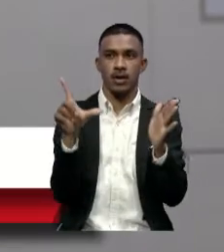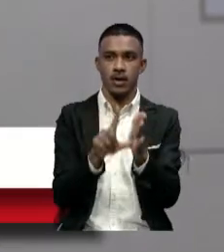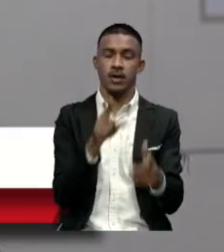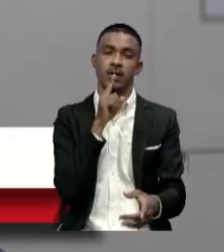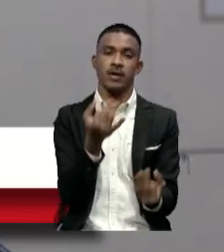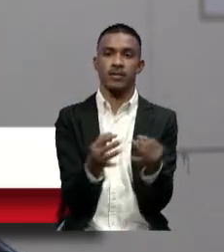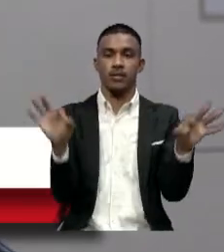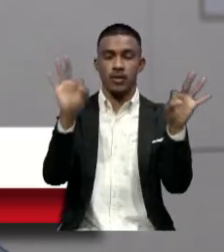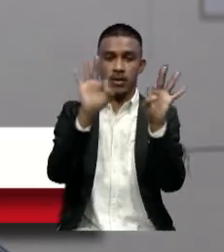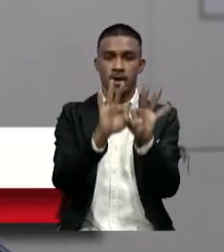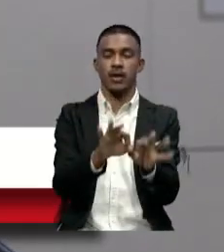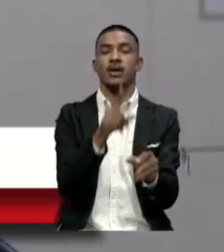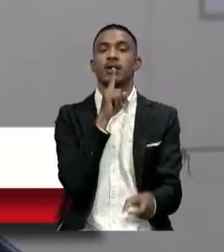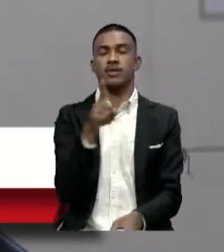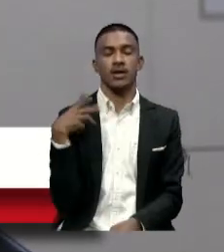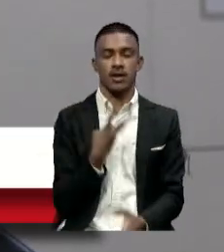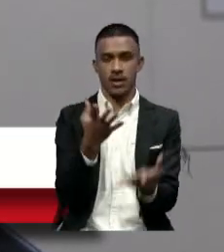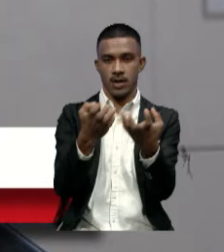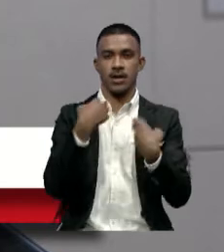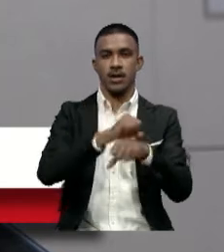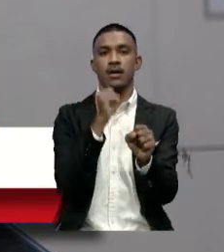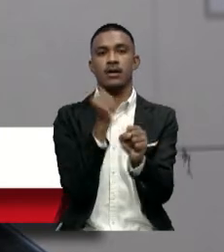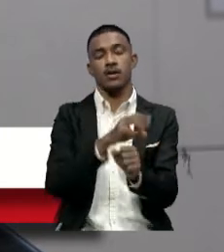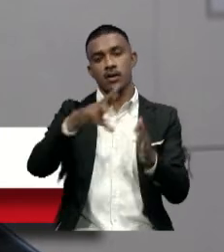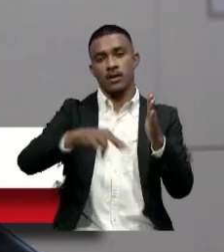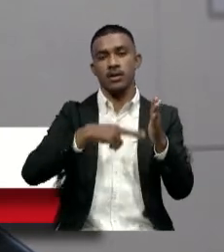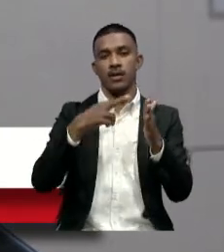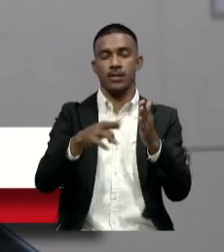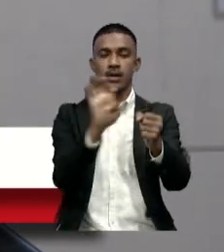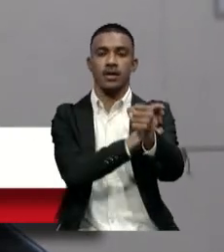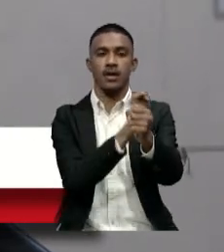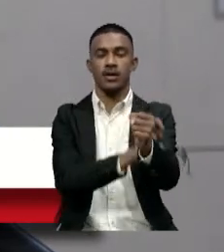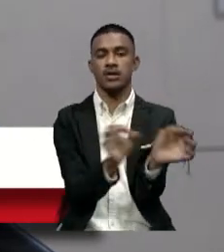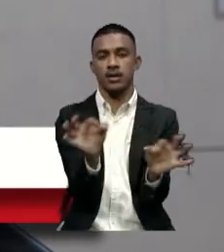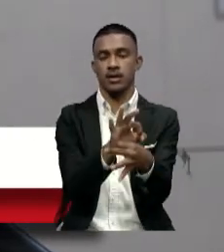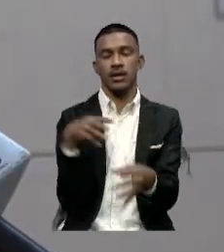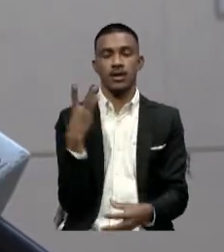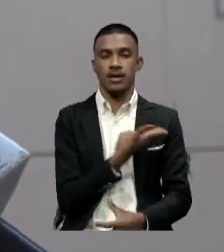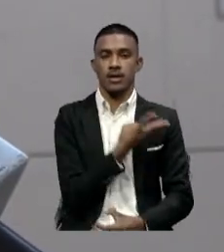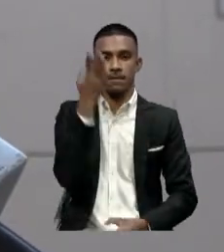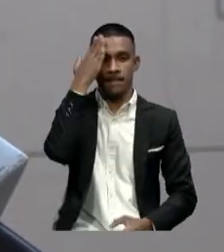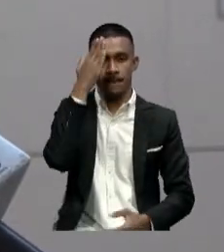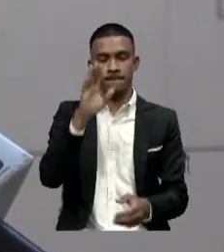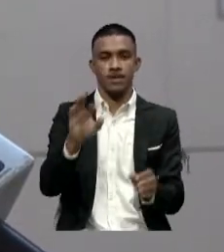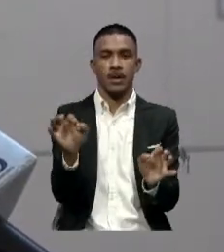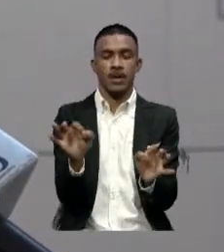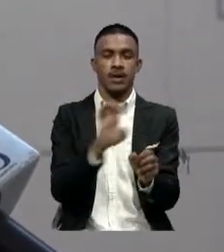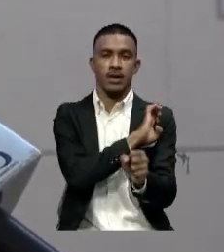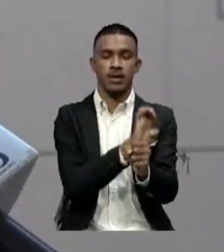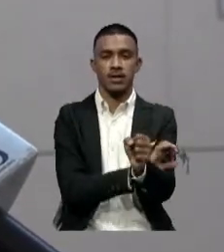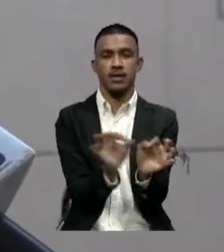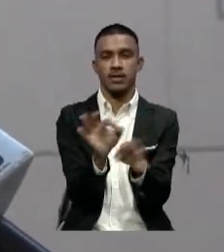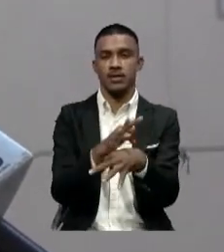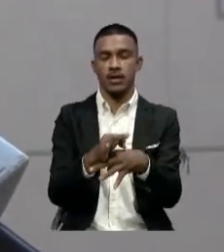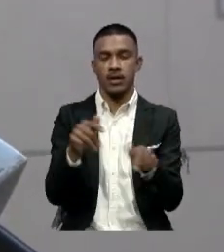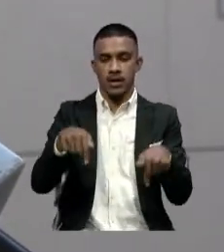também itacara halo regula. Ba ia setor be energia renovável ini ita hatene hatene kata ka energia renovável ini potensial di Timor Leste